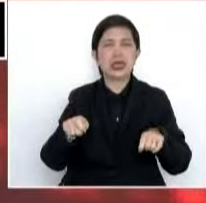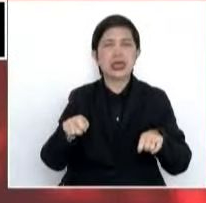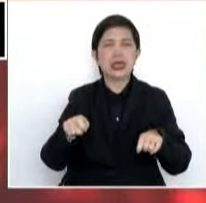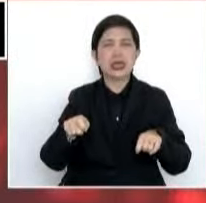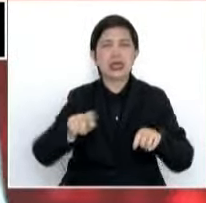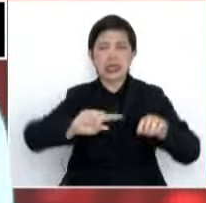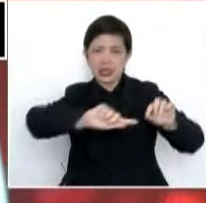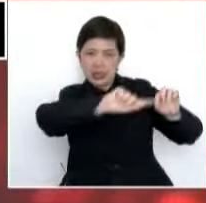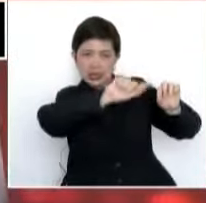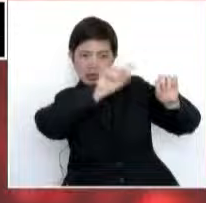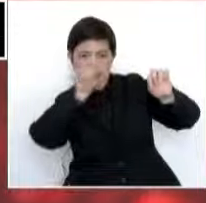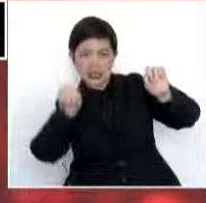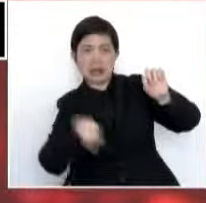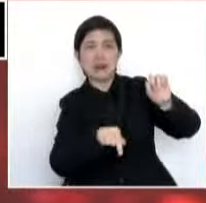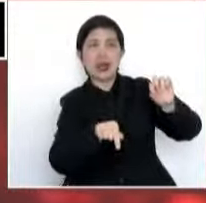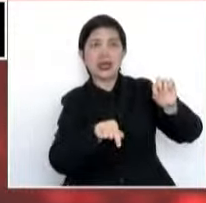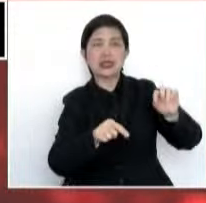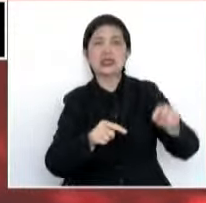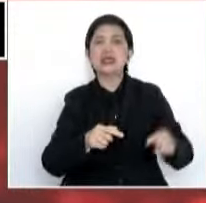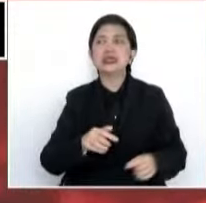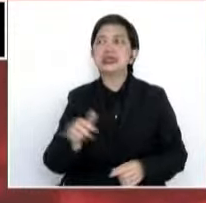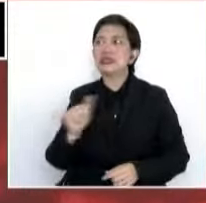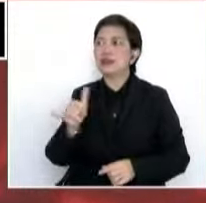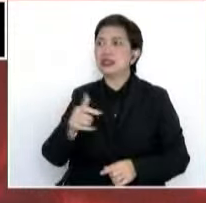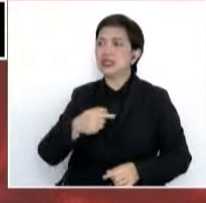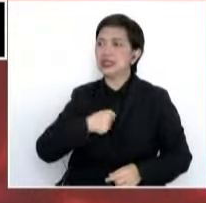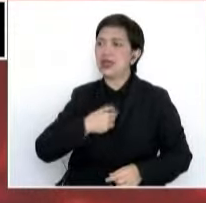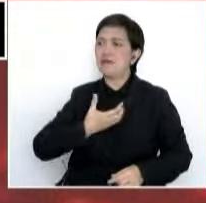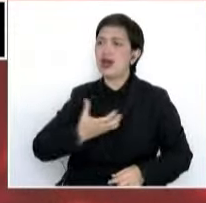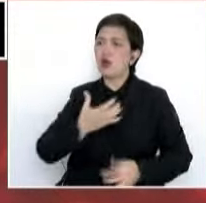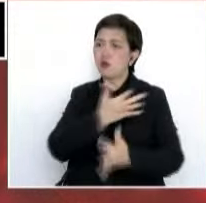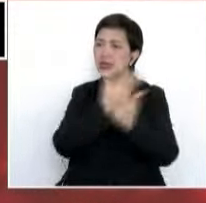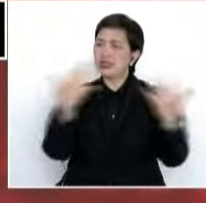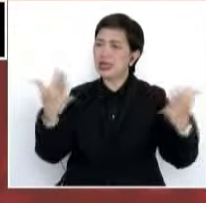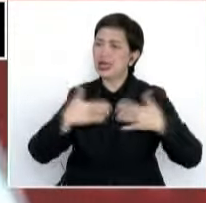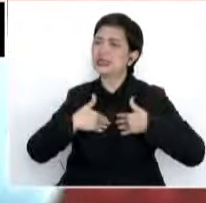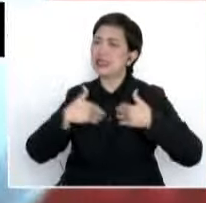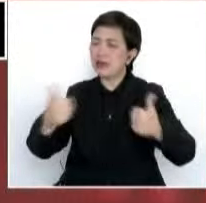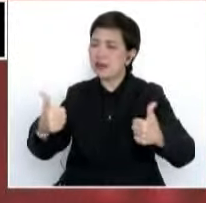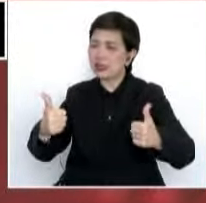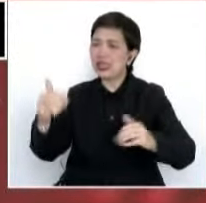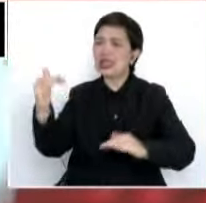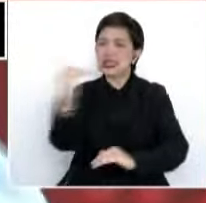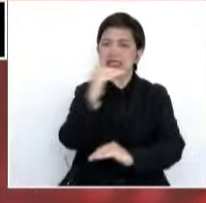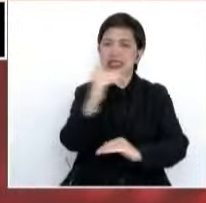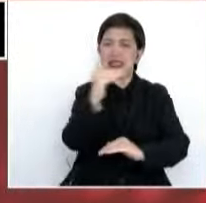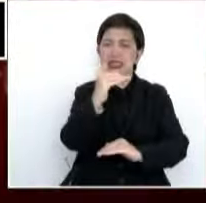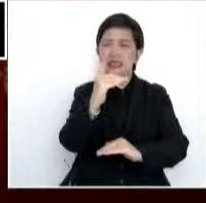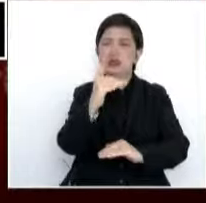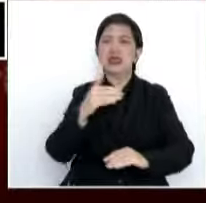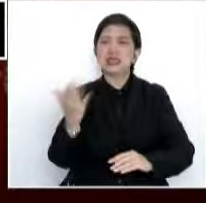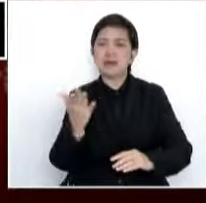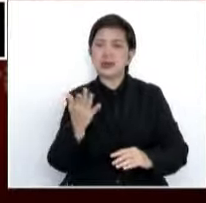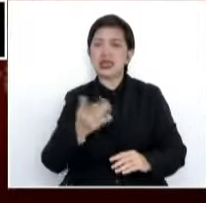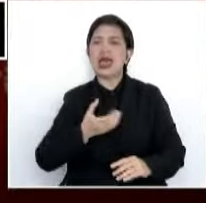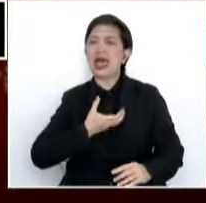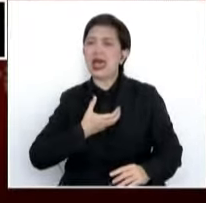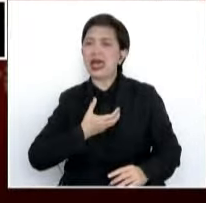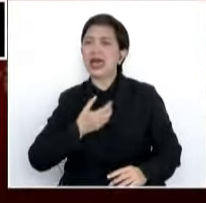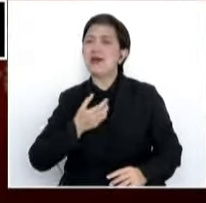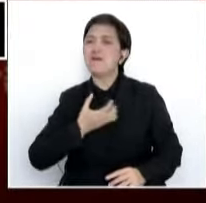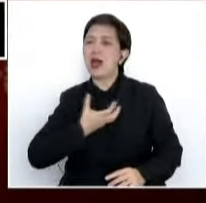yang terbalik seolah-olah ingin menyelamatkan keselamatan rakyat sebagai hukum tertinggi tetapi udang di balik batunya